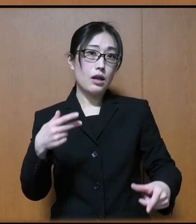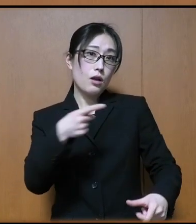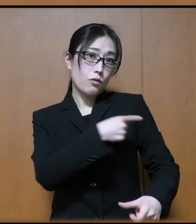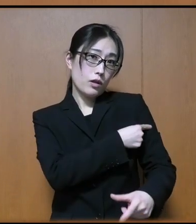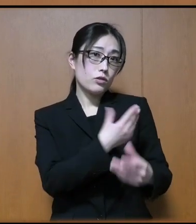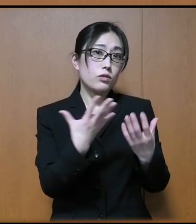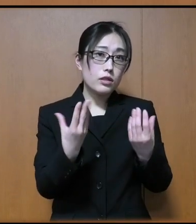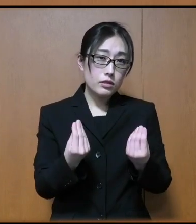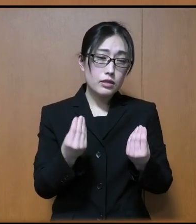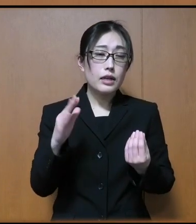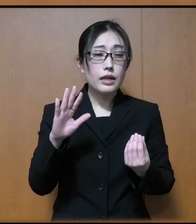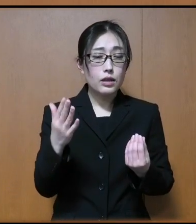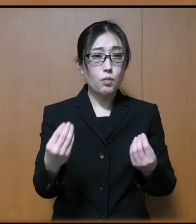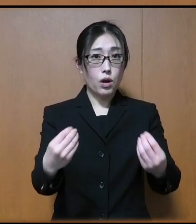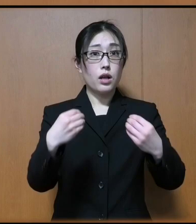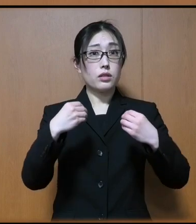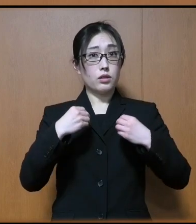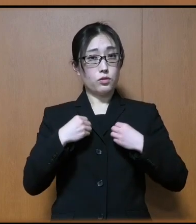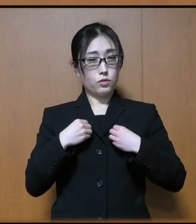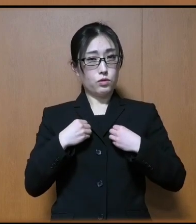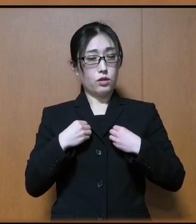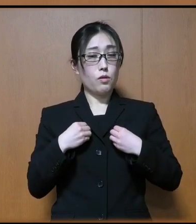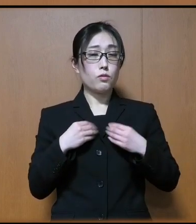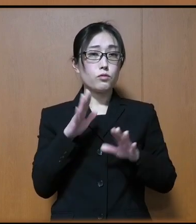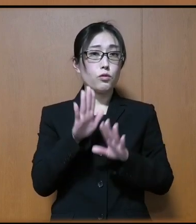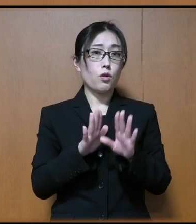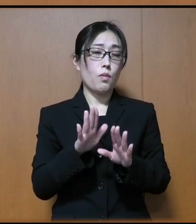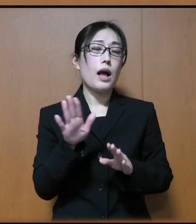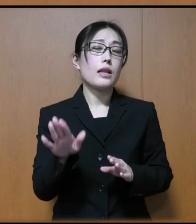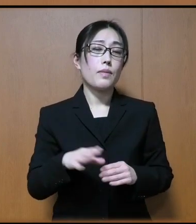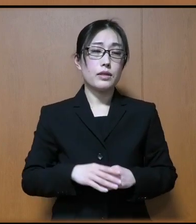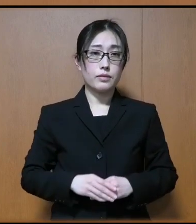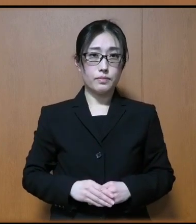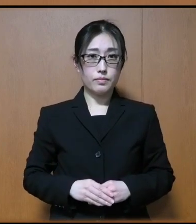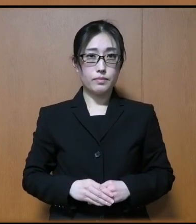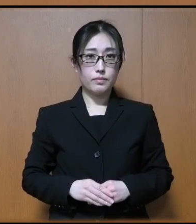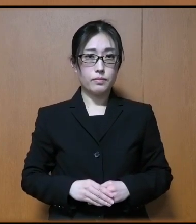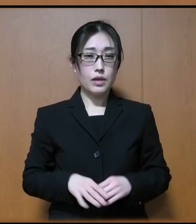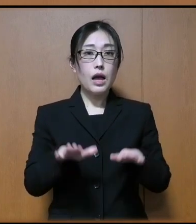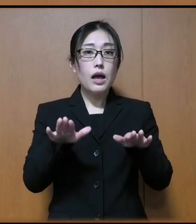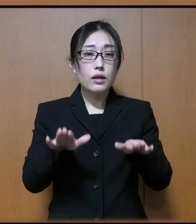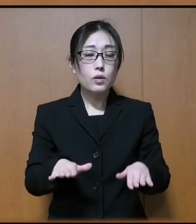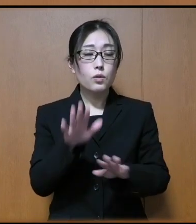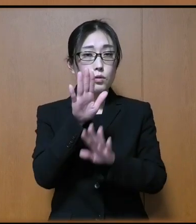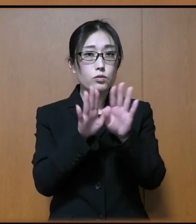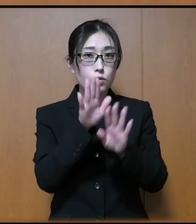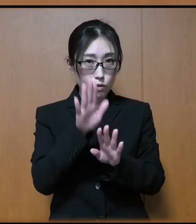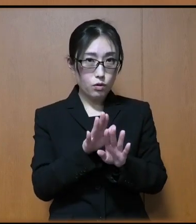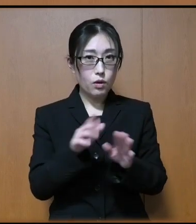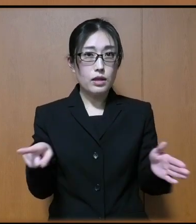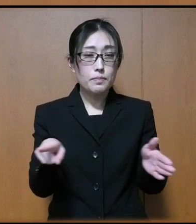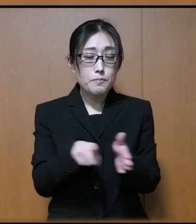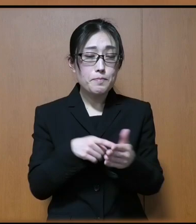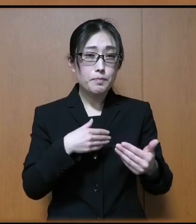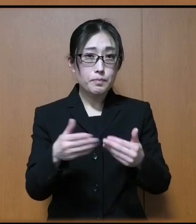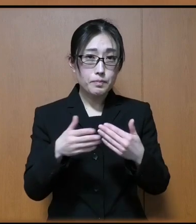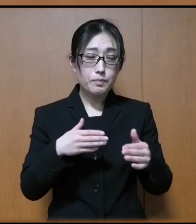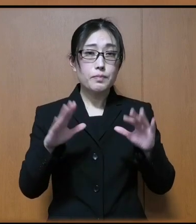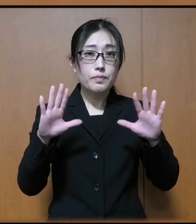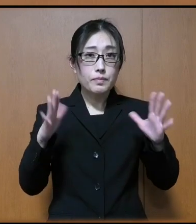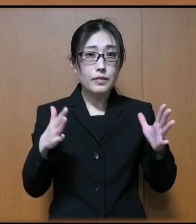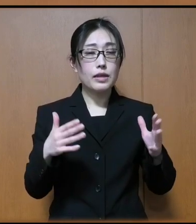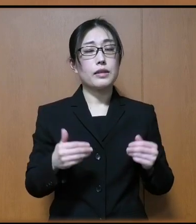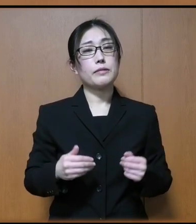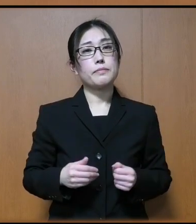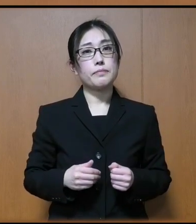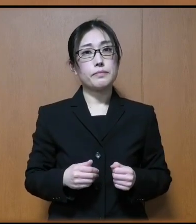感染するブレイクスルー感染も確認されています。このような状況からこれまでにない急激な増加が